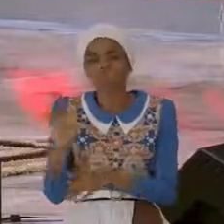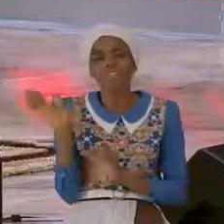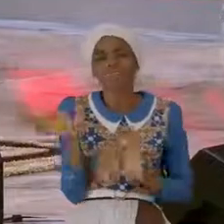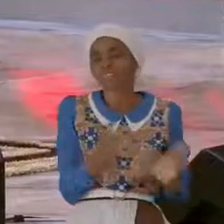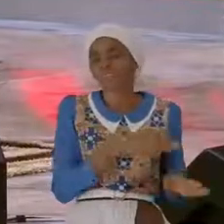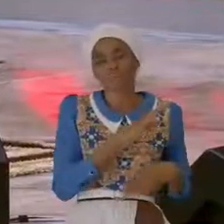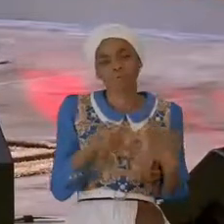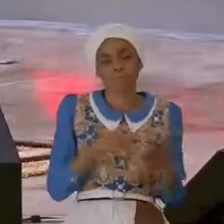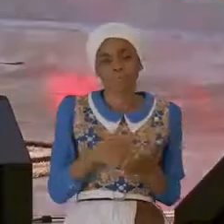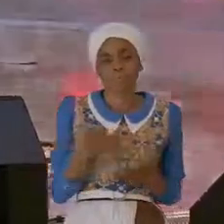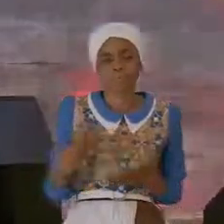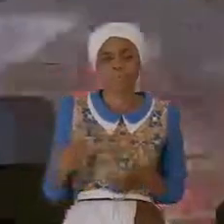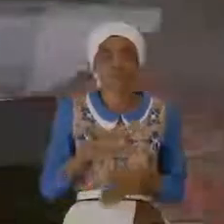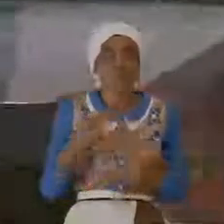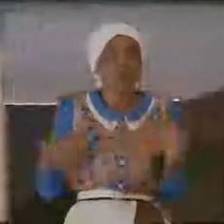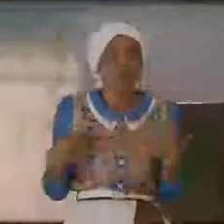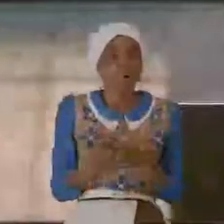choses-là. Oui,